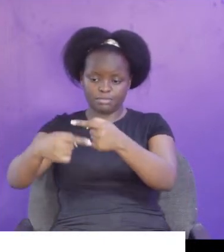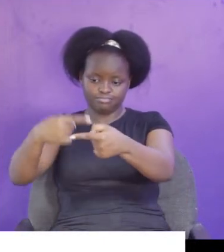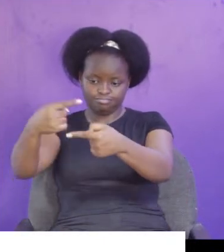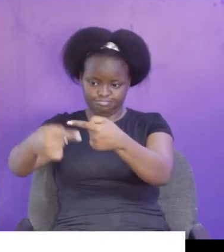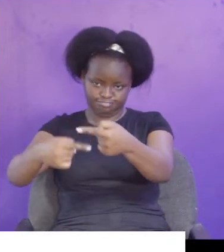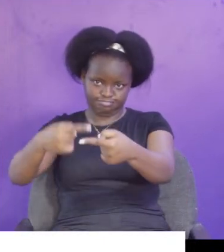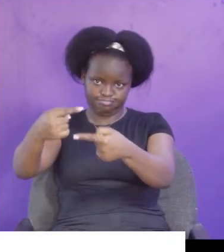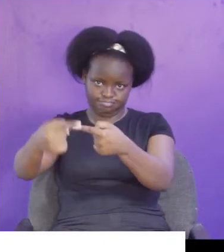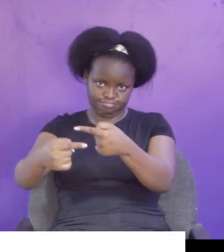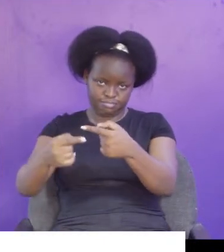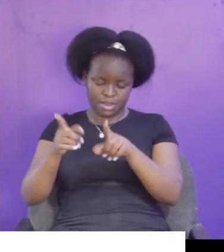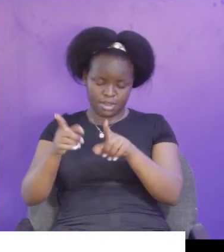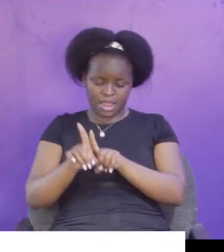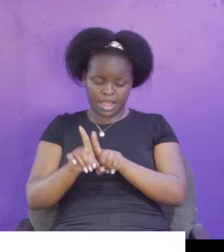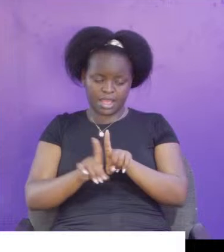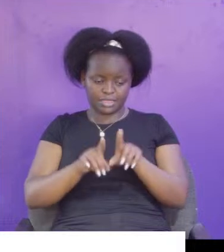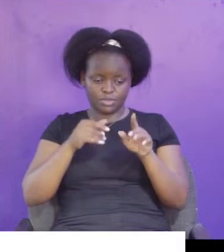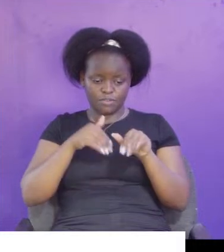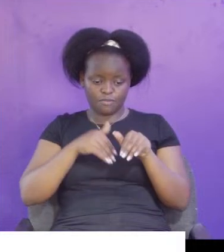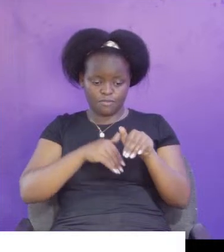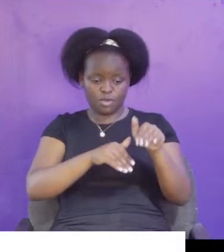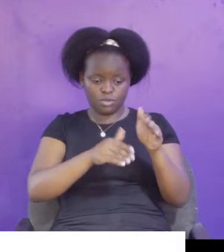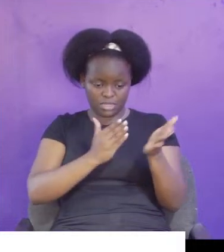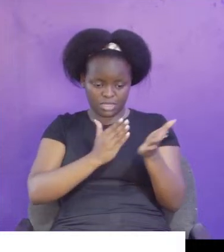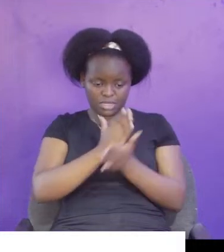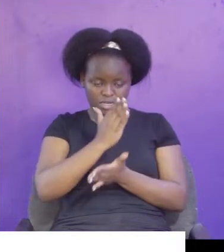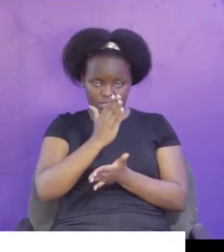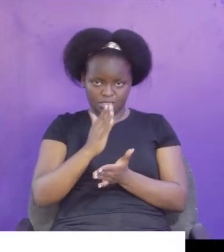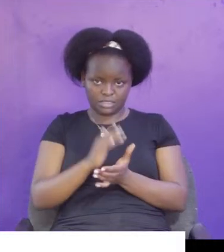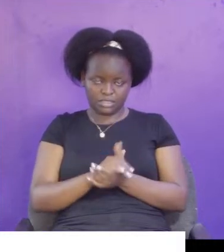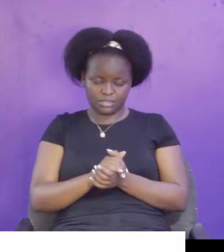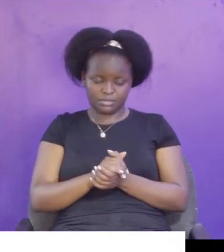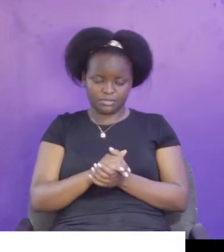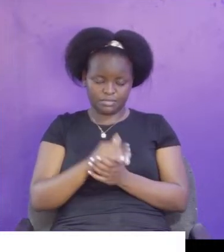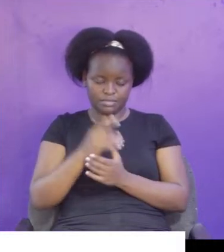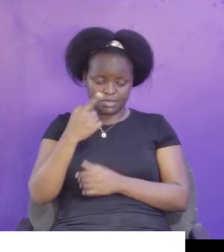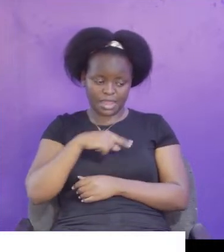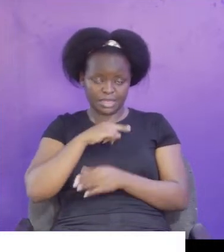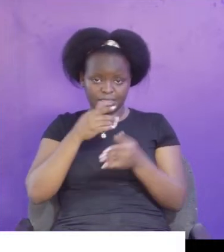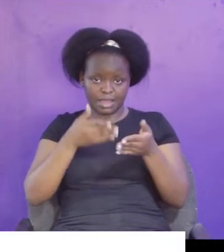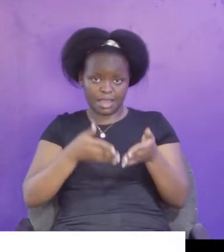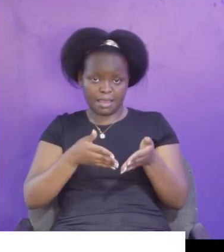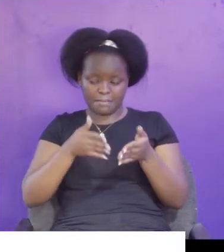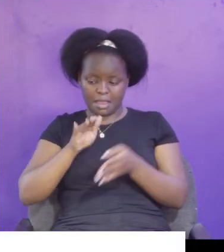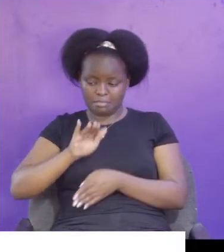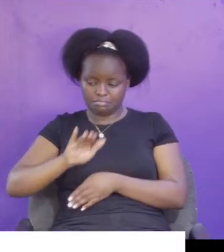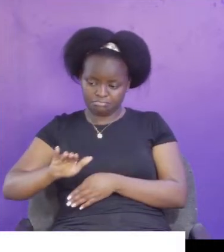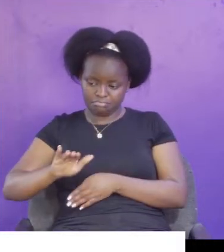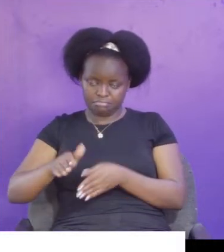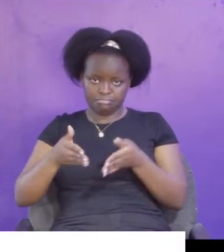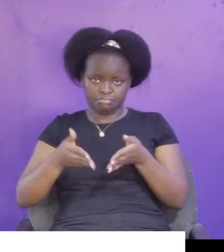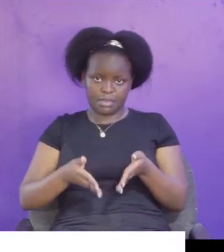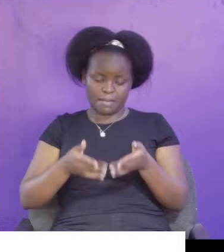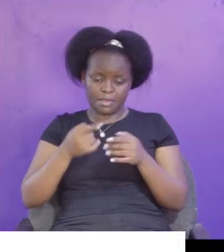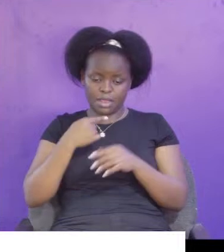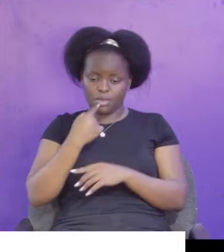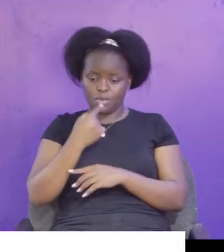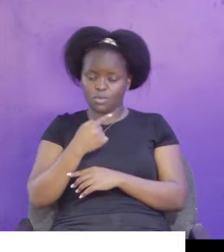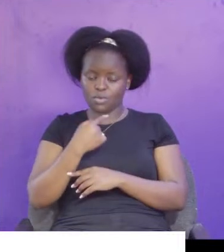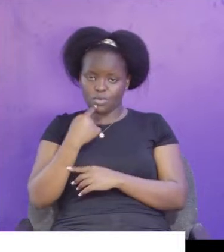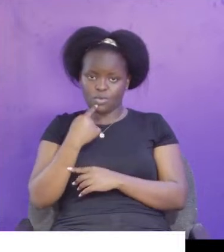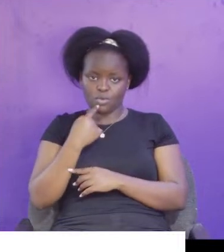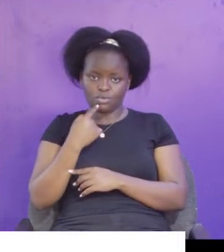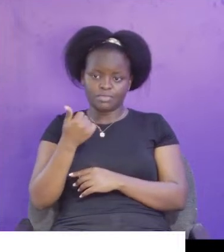tukizingatia hizo haki kwa sisi ambao tumebaki na wale ambao